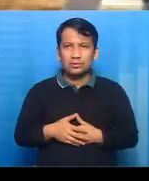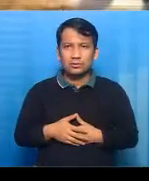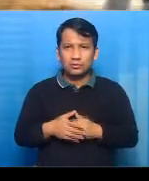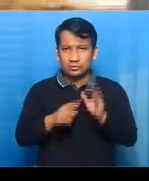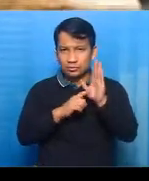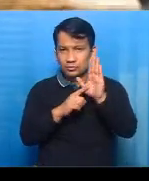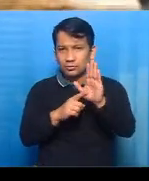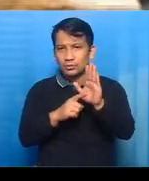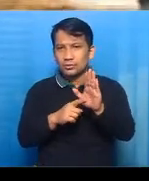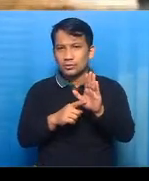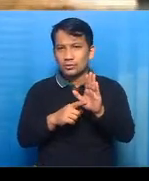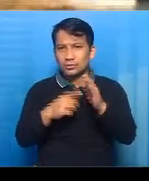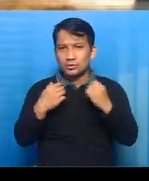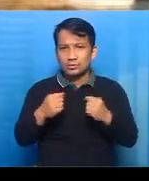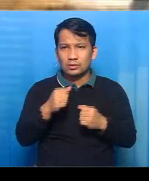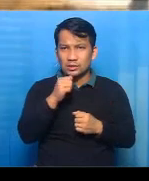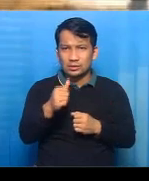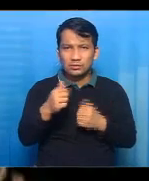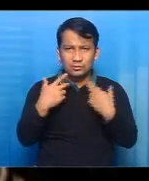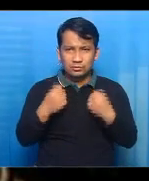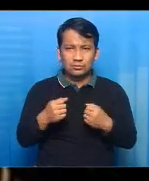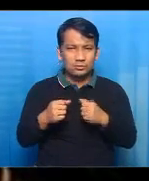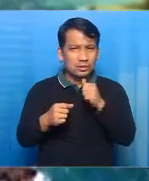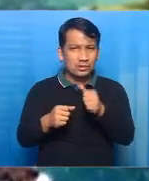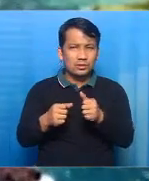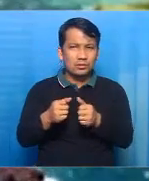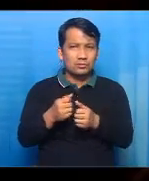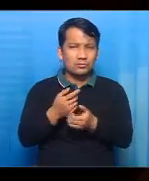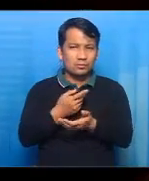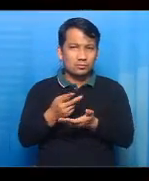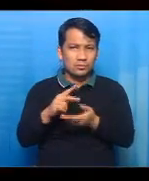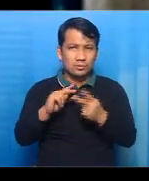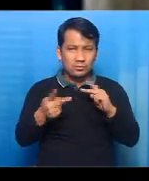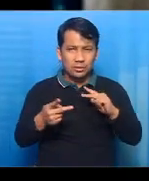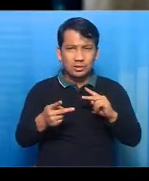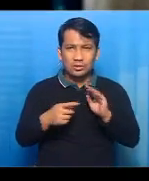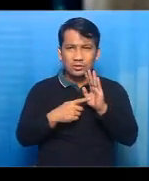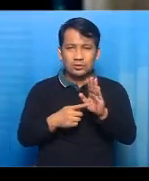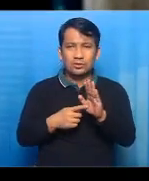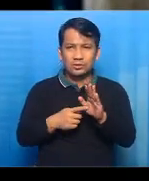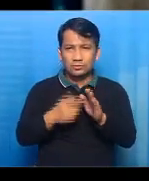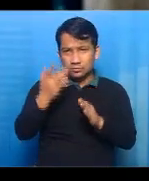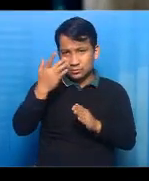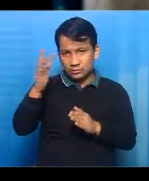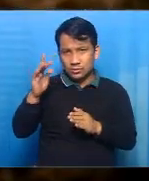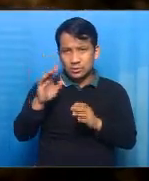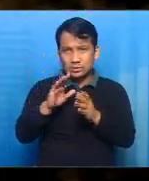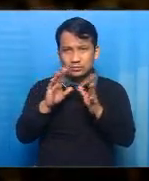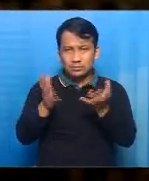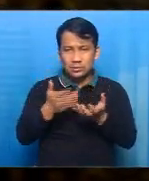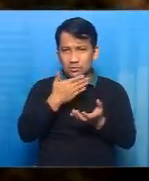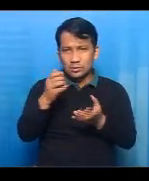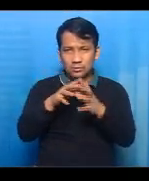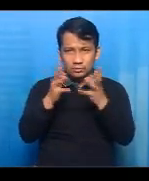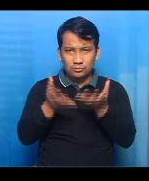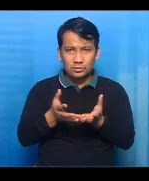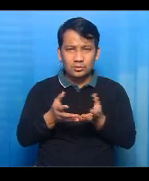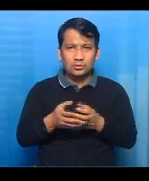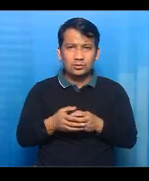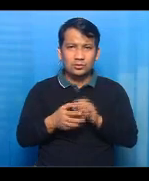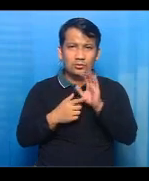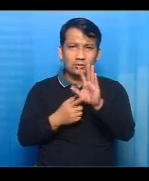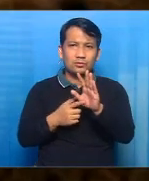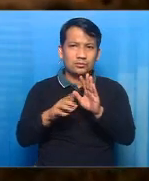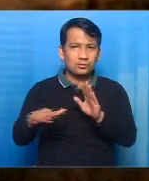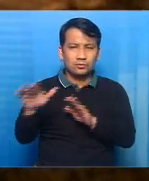Show the ways to heal and not to hurt. Parte ito ng Live Smarter Let's for a Better World campaign ng Smart Communication. To make